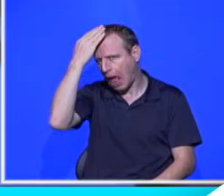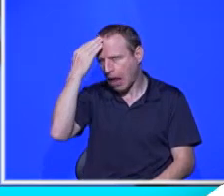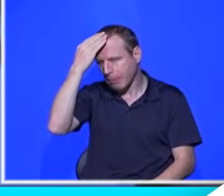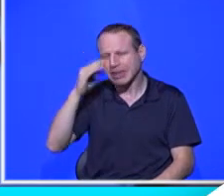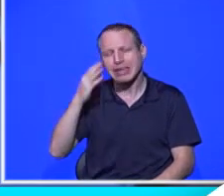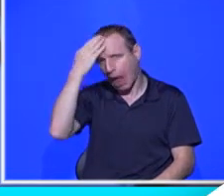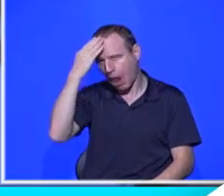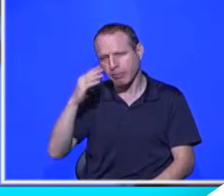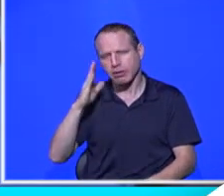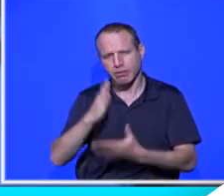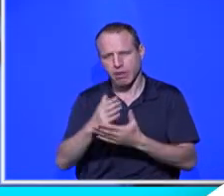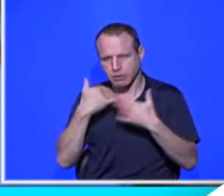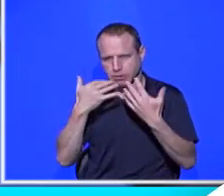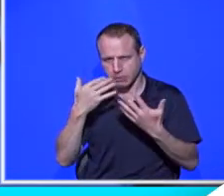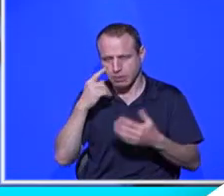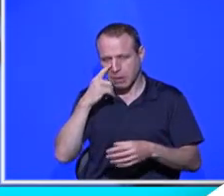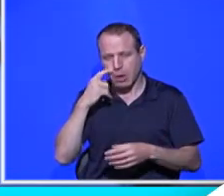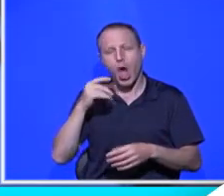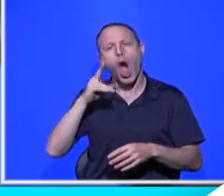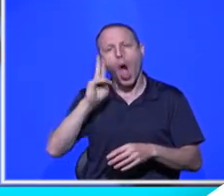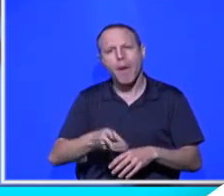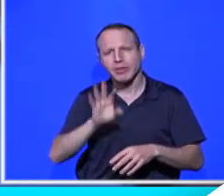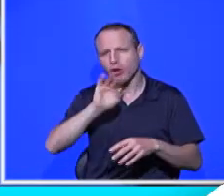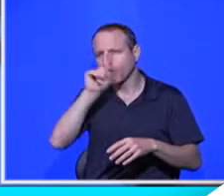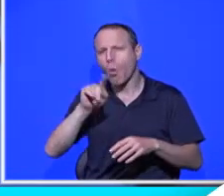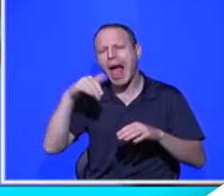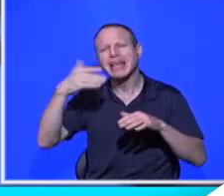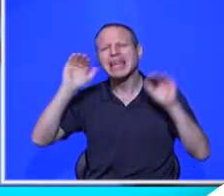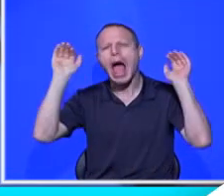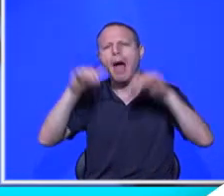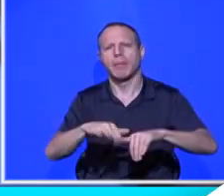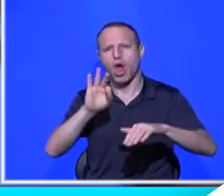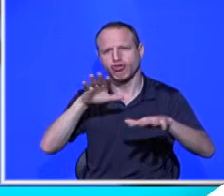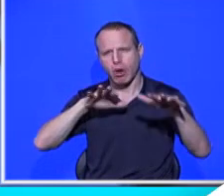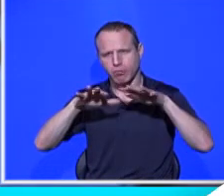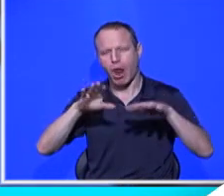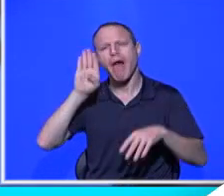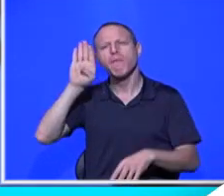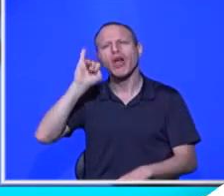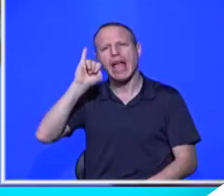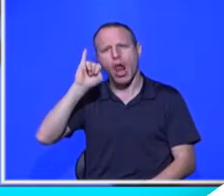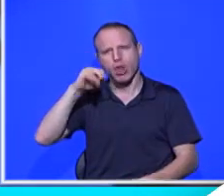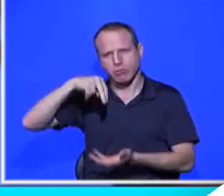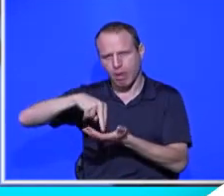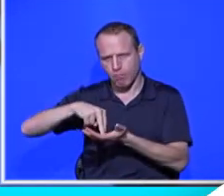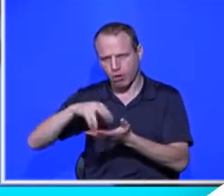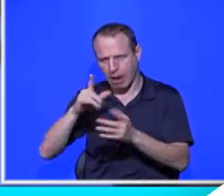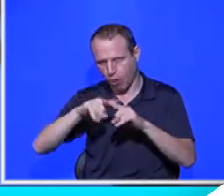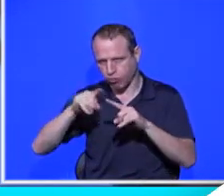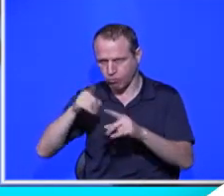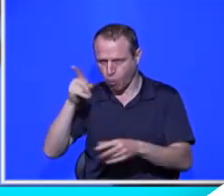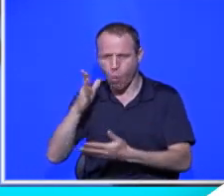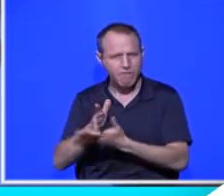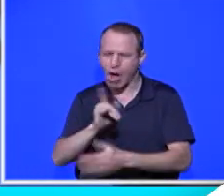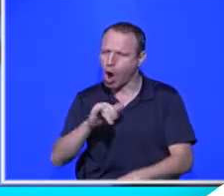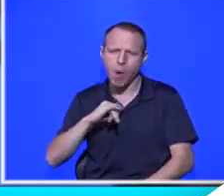הבהיר שאת האופציה שאולי יהיה הפלה של ממשלה, ובוגי יעלון יעמוד כמה חודשים, הוא כבר לא מעוניין בה.